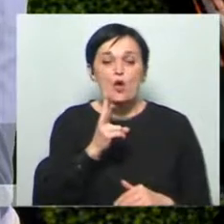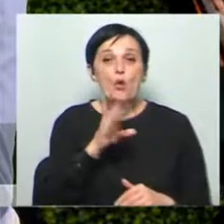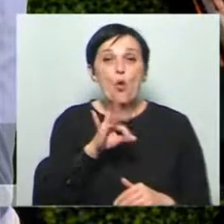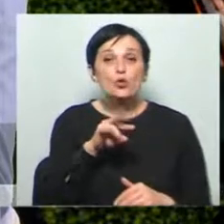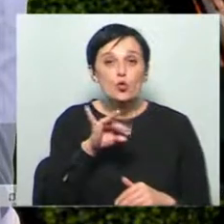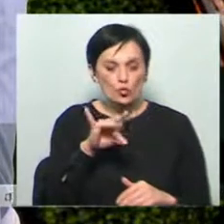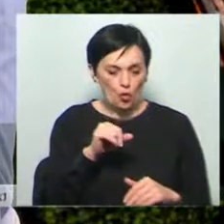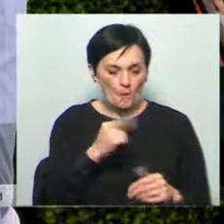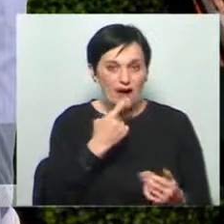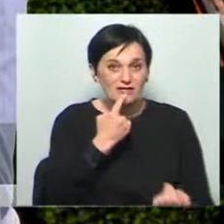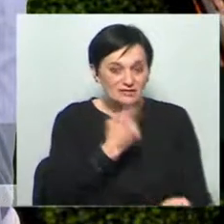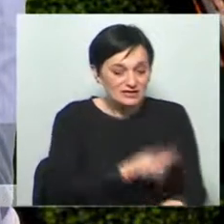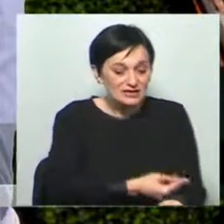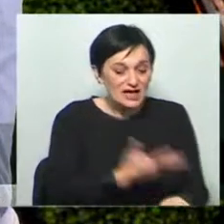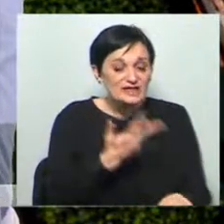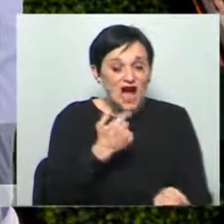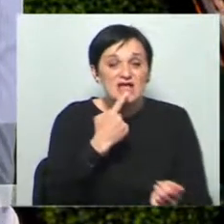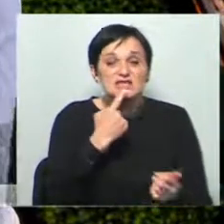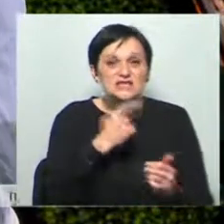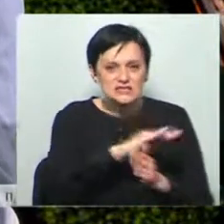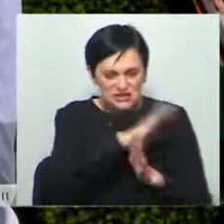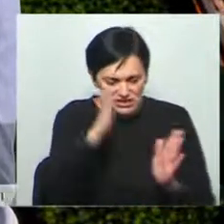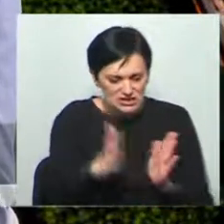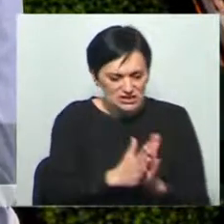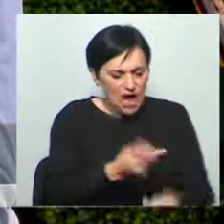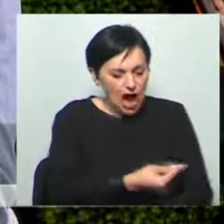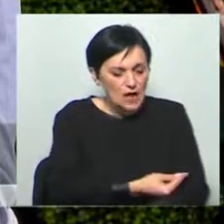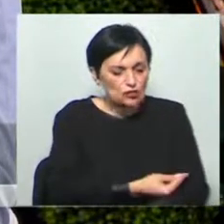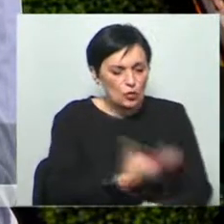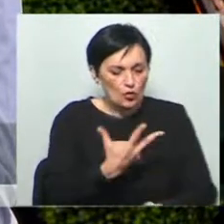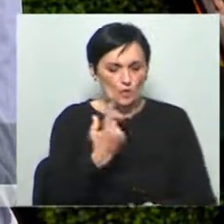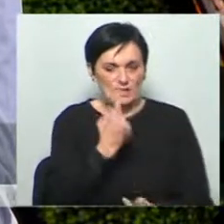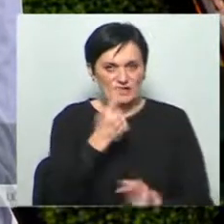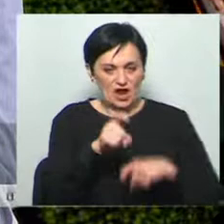პირველი ნაბიჯი და სისხლის საერთო ანალიზი, სადაც შეიძლება დაინახო პრობლემა.